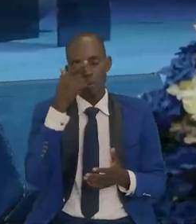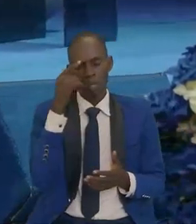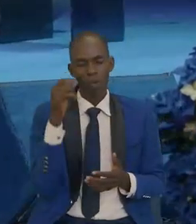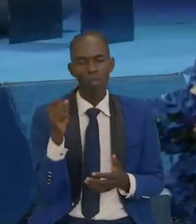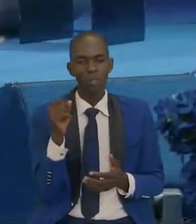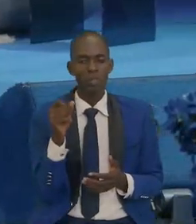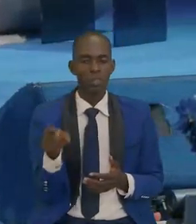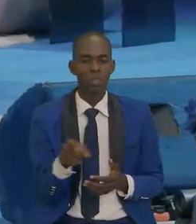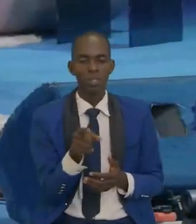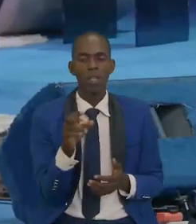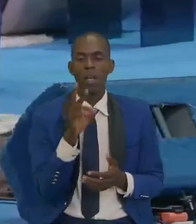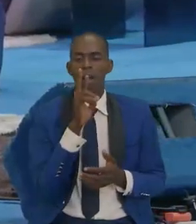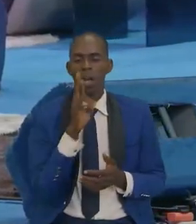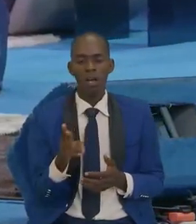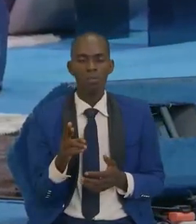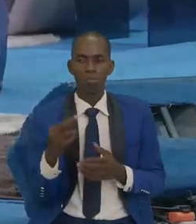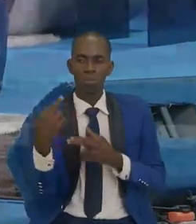ne sont pas guéris